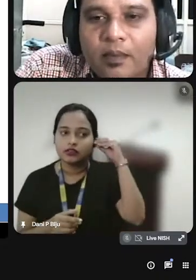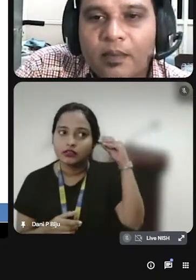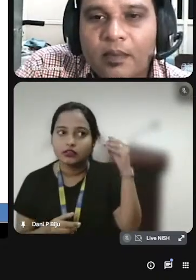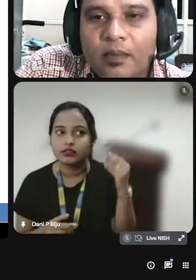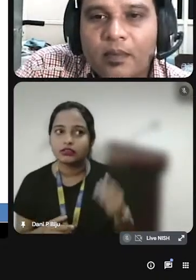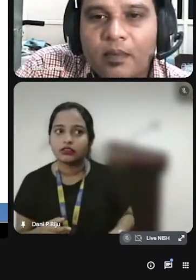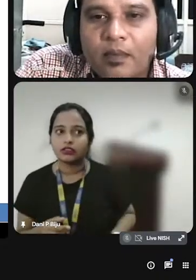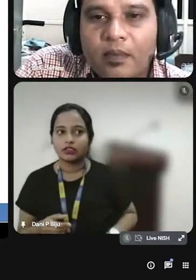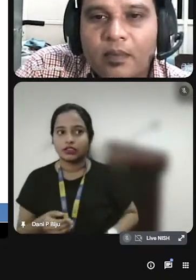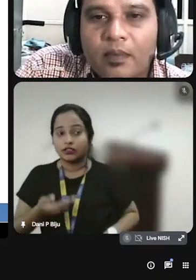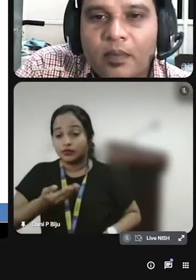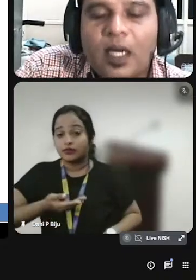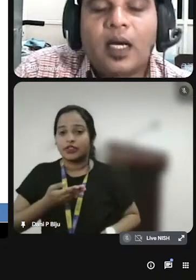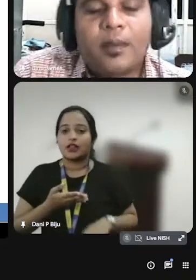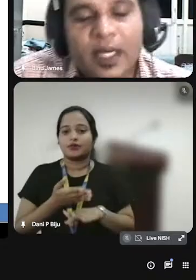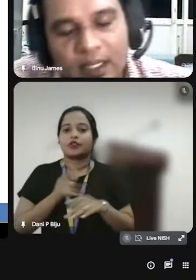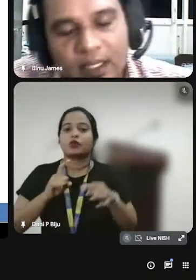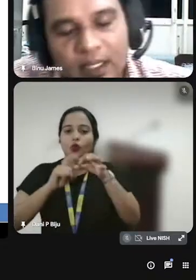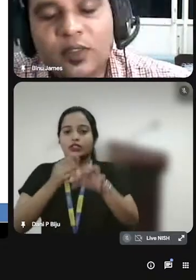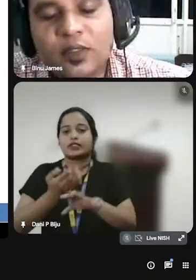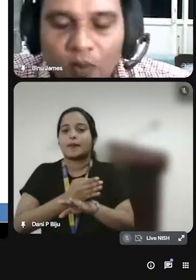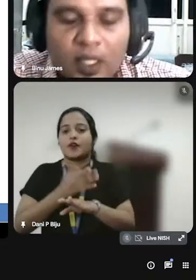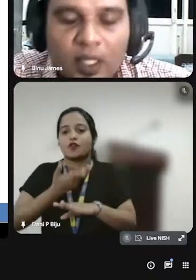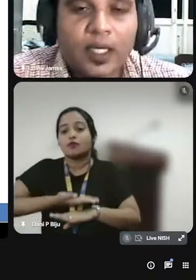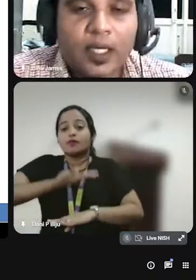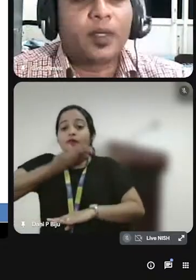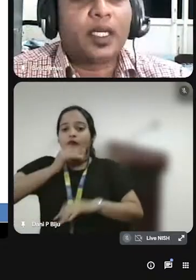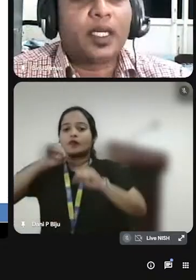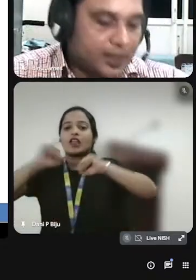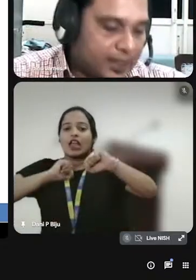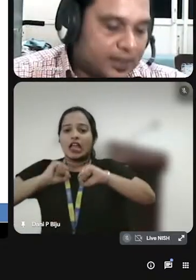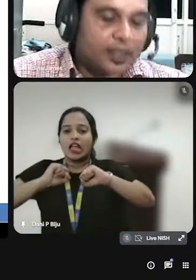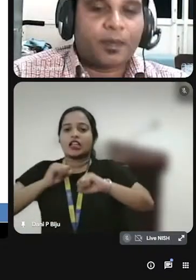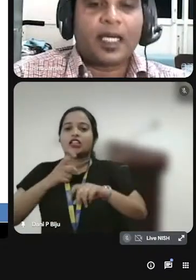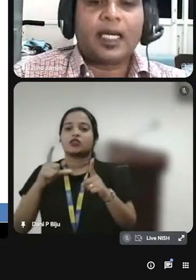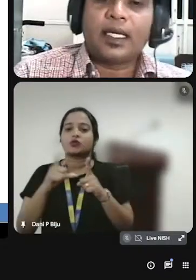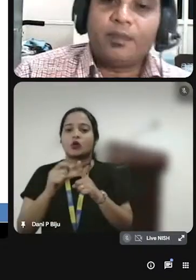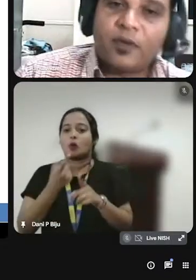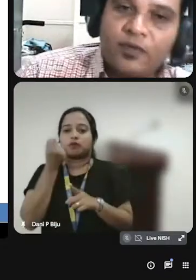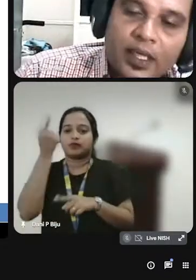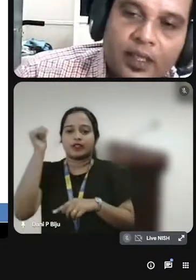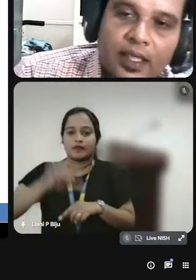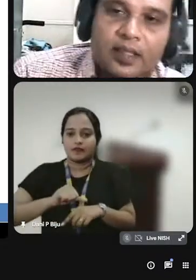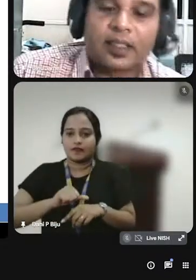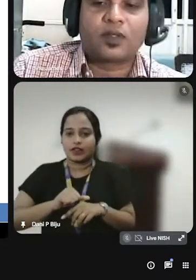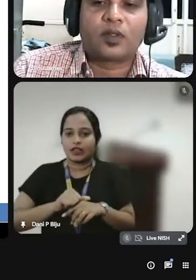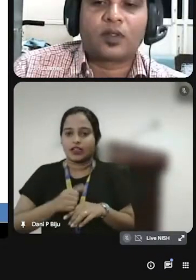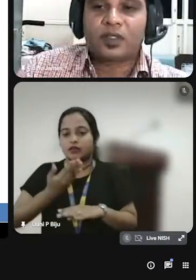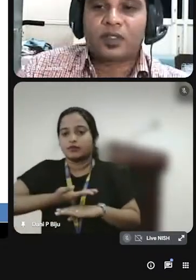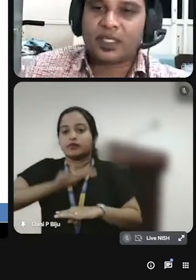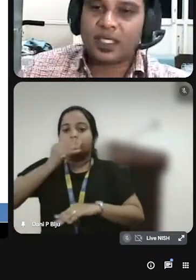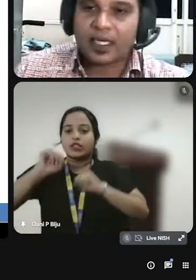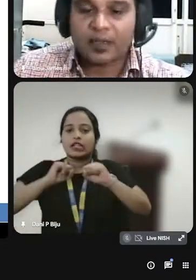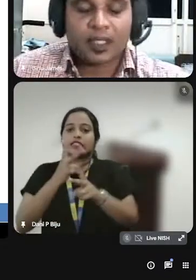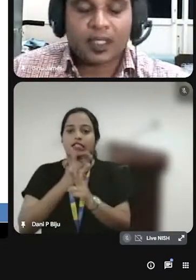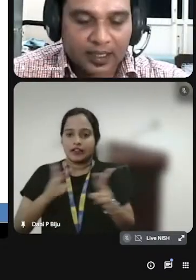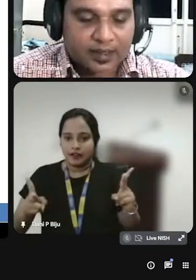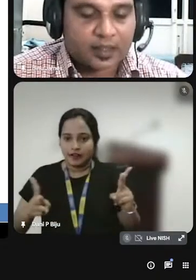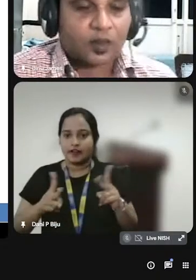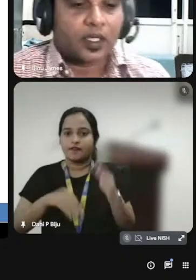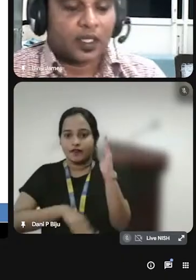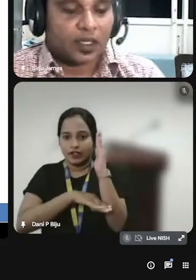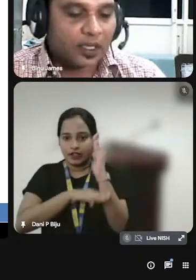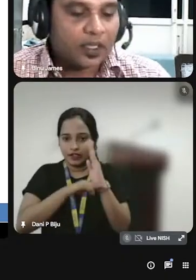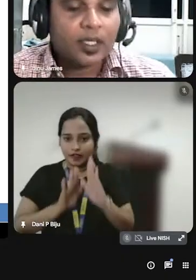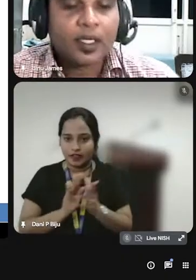ബ്രീത്തിങ് എക്സസൈസ് കാണിച്ചത് മനസ്സിലായില്ല എന്നാണ്. ബ്രീത്തിങ് എക്സസൈസ് ഒന്നുകൂടെ കാണിക്കണം. ബ്രീത്തിങ് എക്സസൈസ് പല ടൈപ്പ് ഓഫ് ബ്രീത്തിങ് എക്സസൈസ് ഉണ്ട്. പക്ഷെ ജനറൽ ബ്രീത്തിങ്